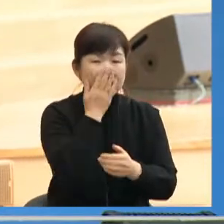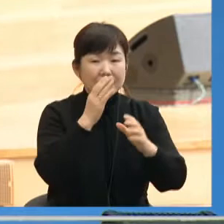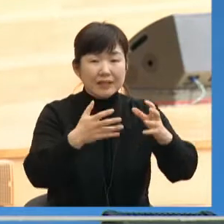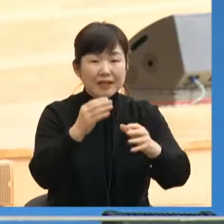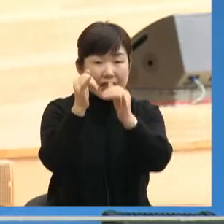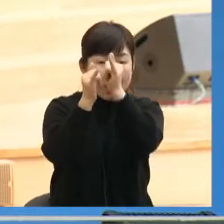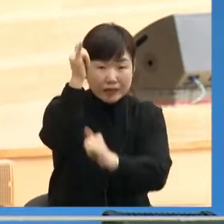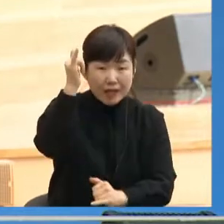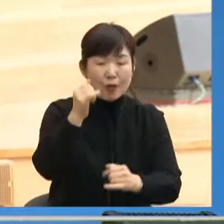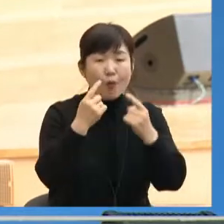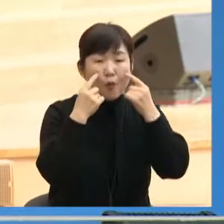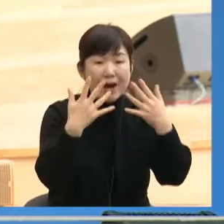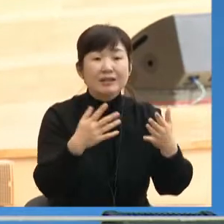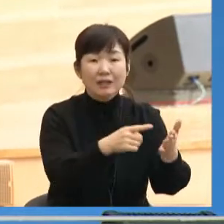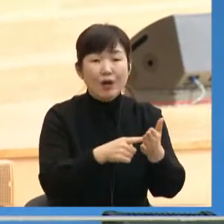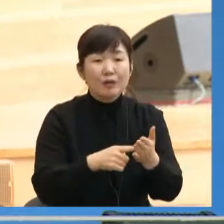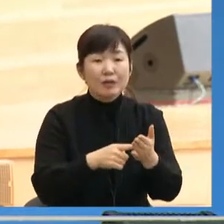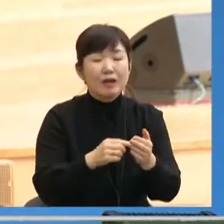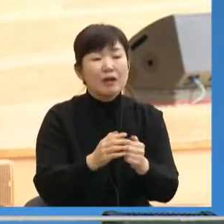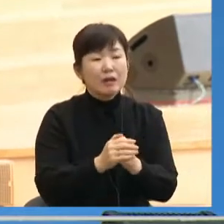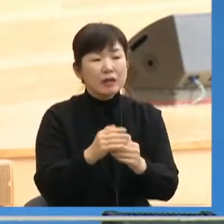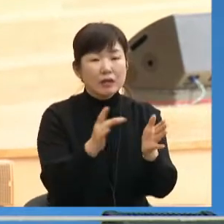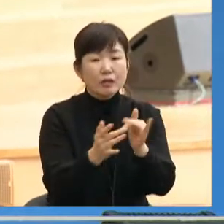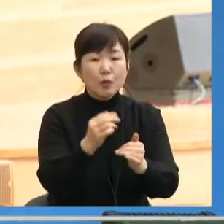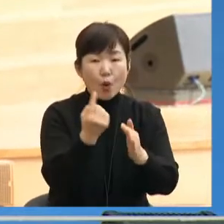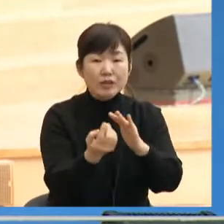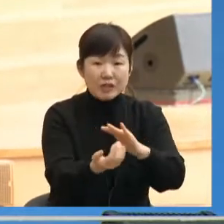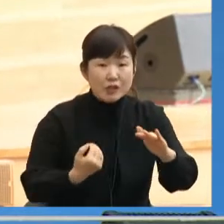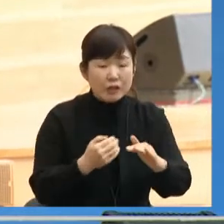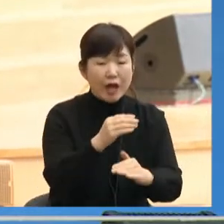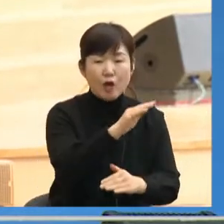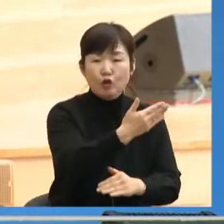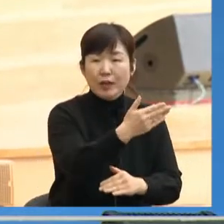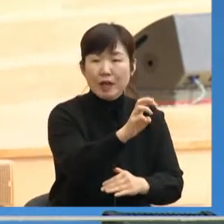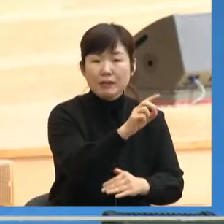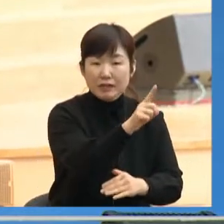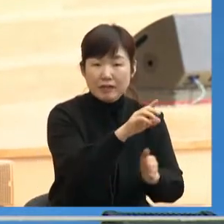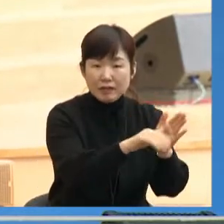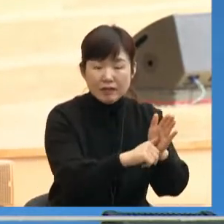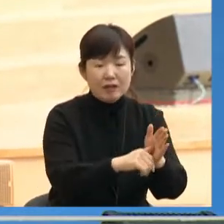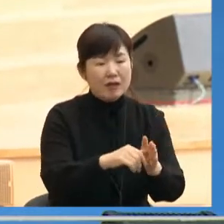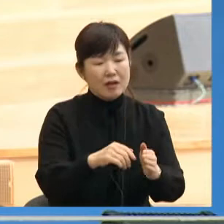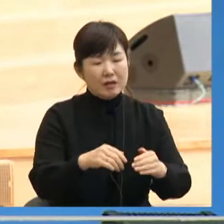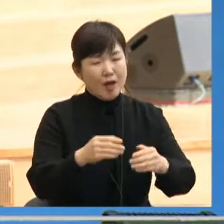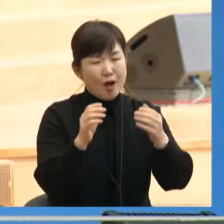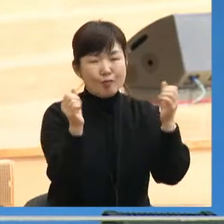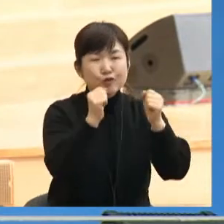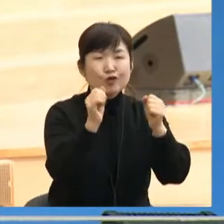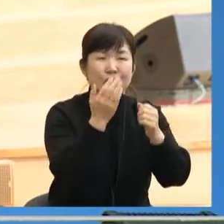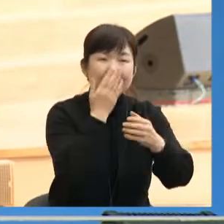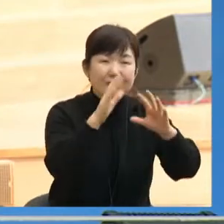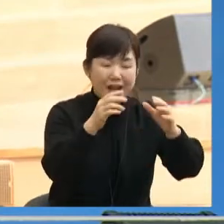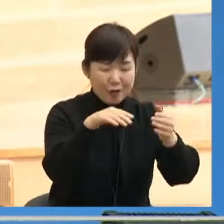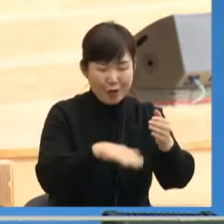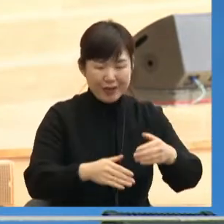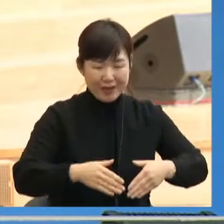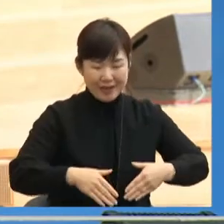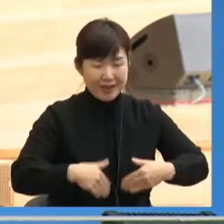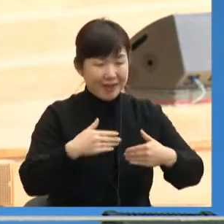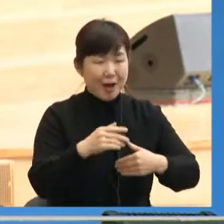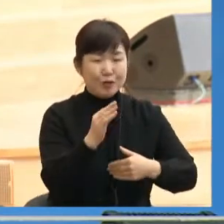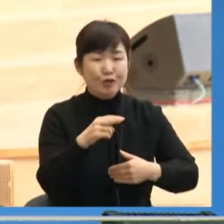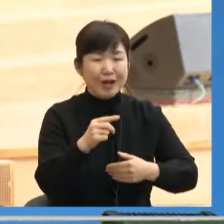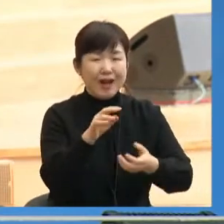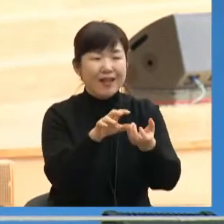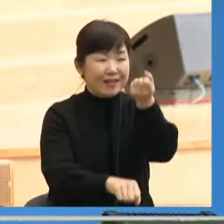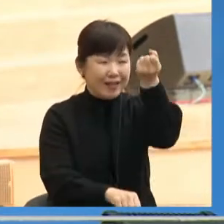역사상에도 분명하게 드러나요. 주전 931년에 남유다와 북이스라엘이 갈라지게 되는데 그때 북이스라엘에서 왕조가 210년